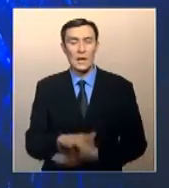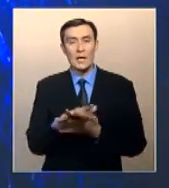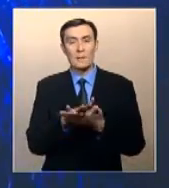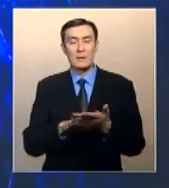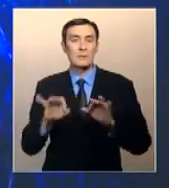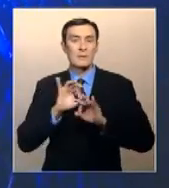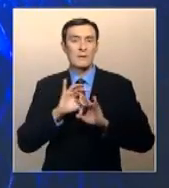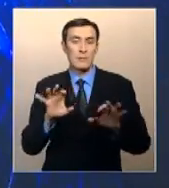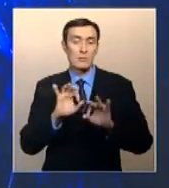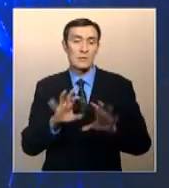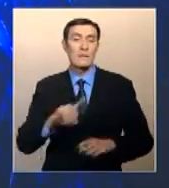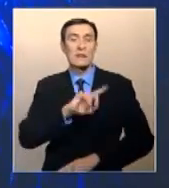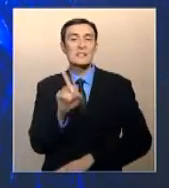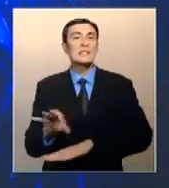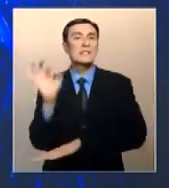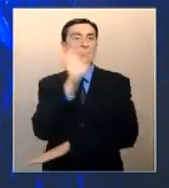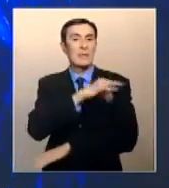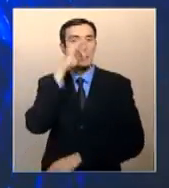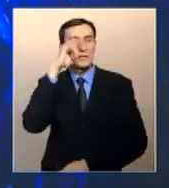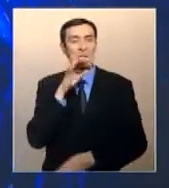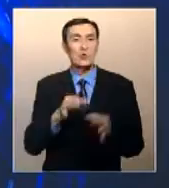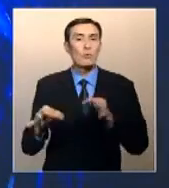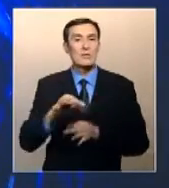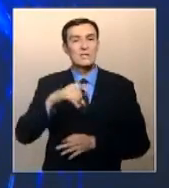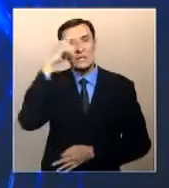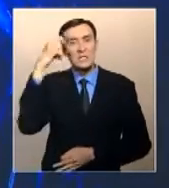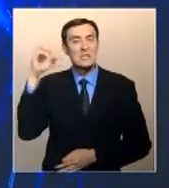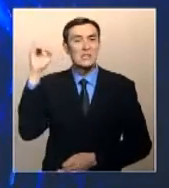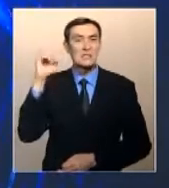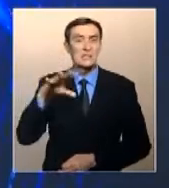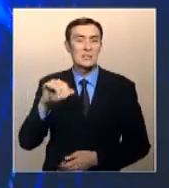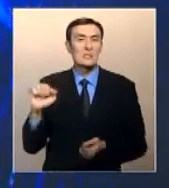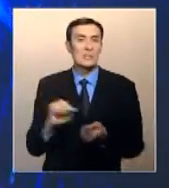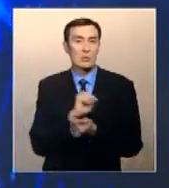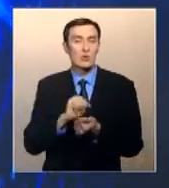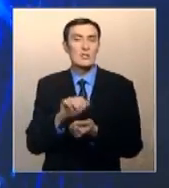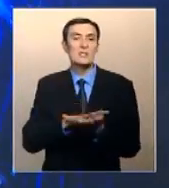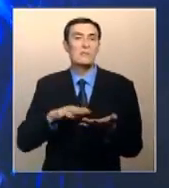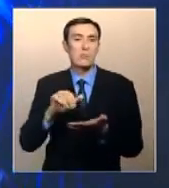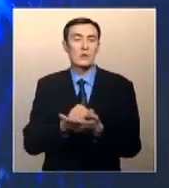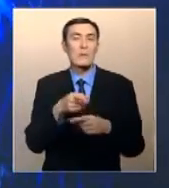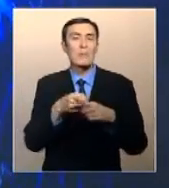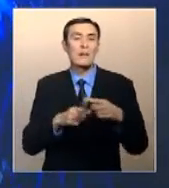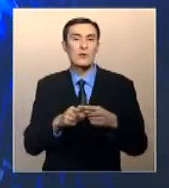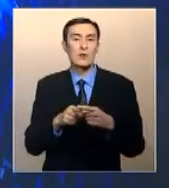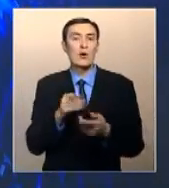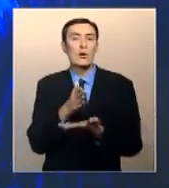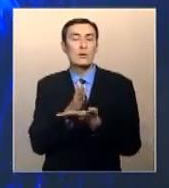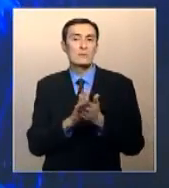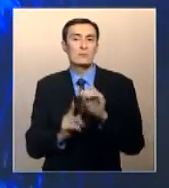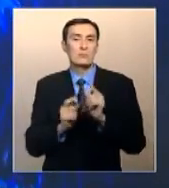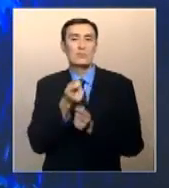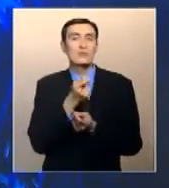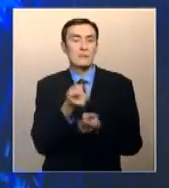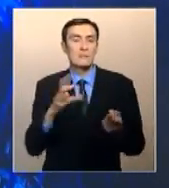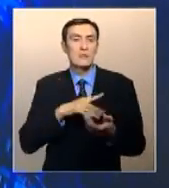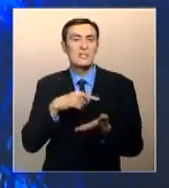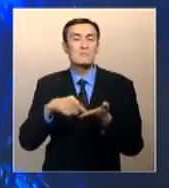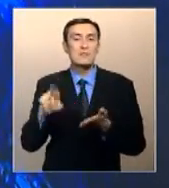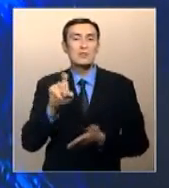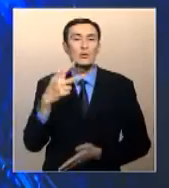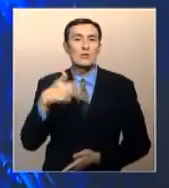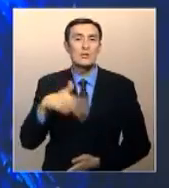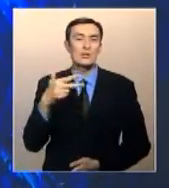Продолжаем, поговорим о другом. В Западно-Казахстанской области засуха испортила половину урожая зерна. Из-за непогоды в регионе списано